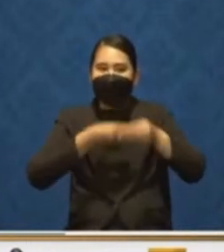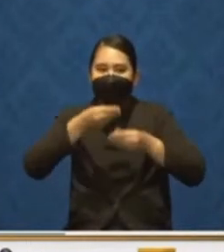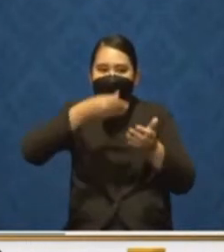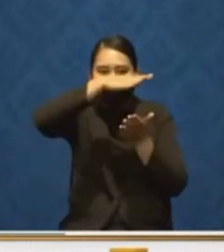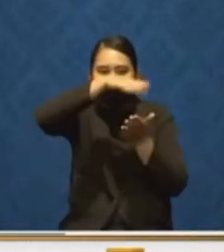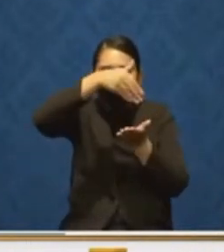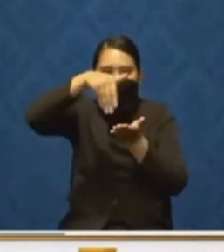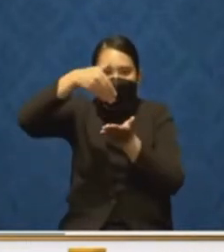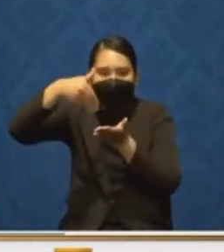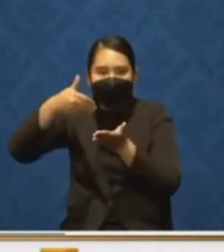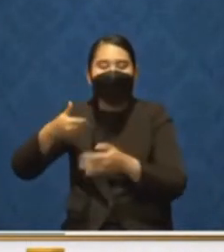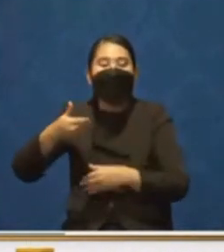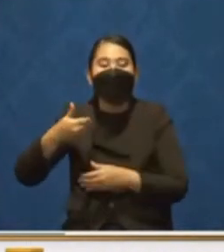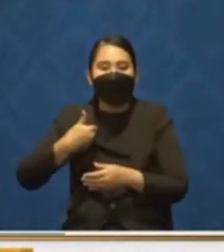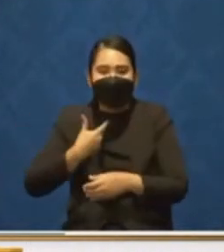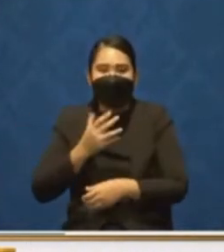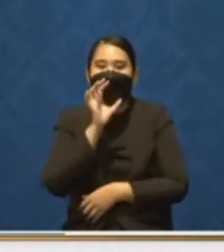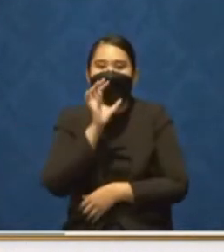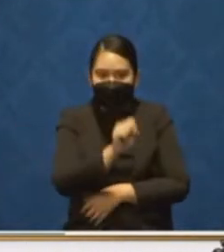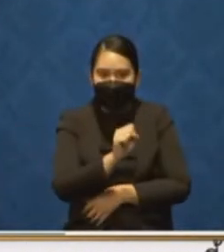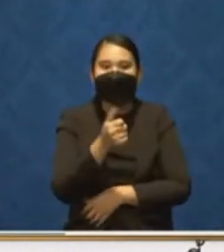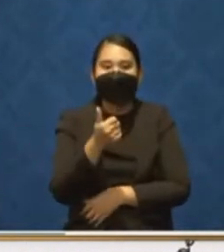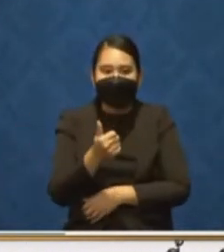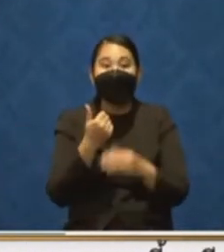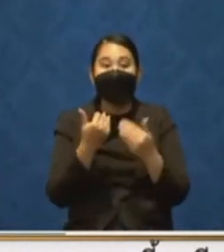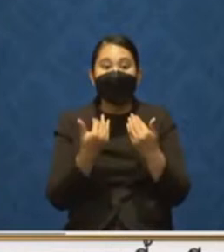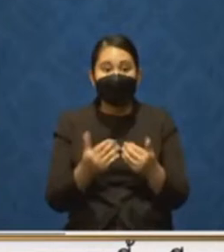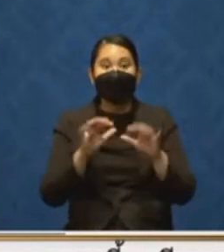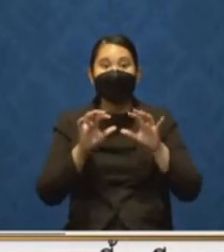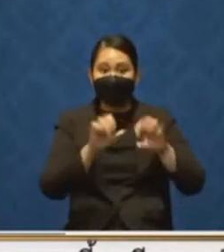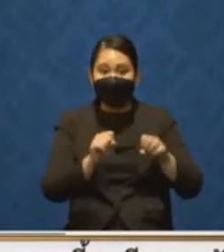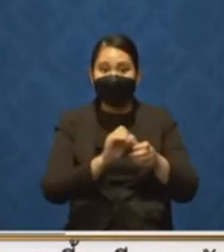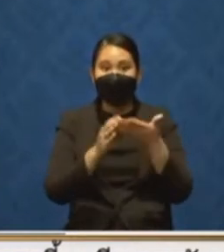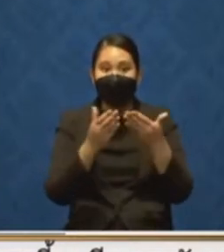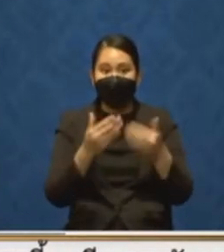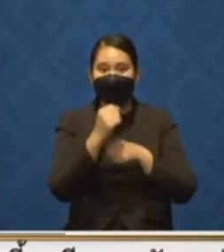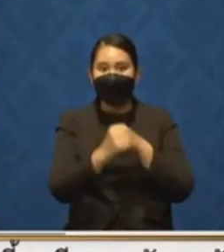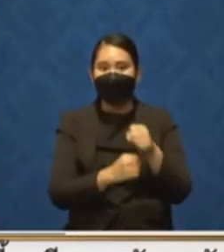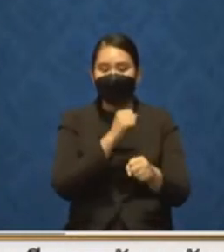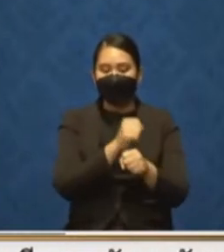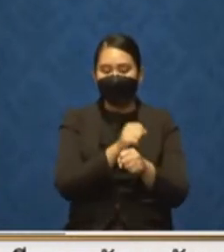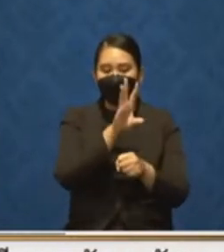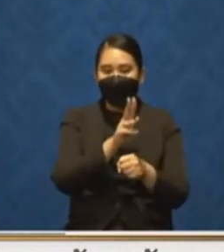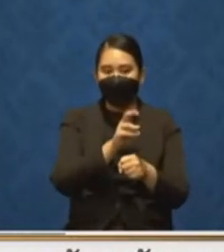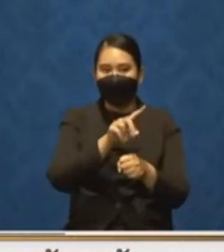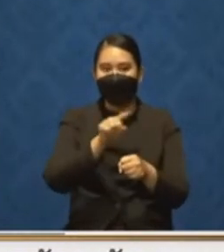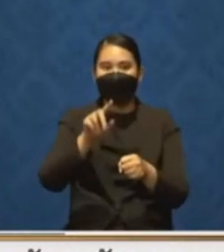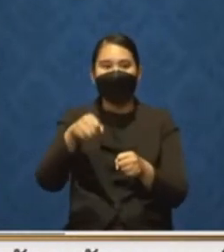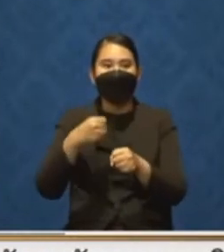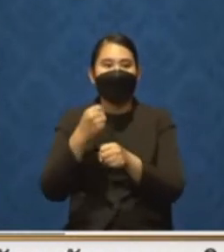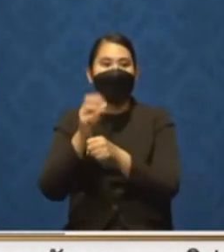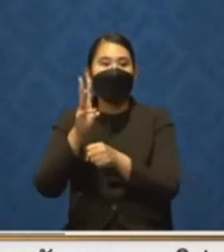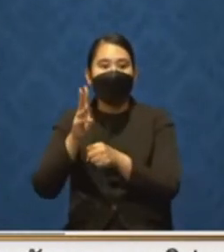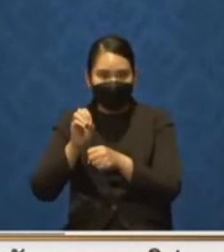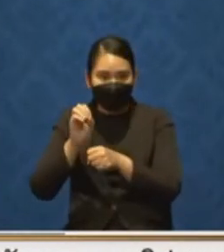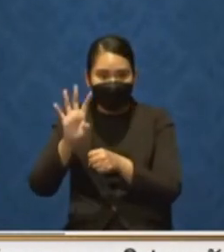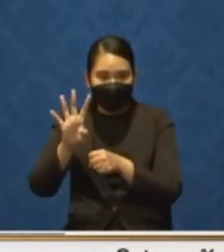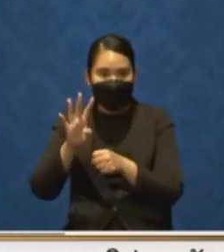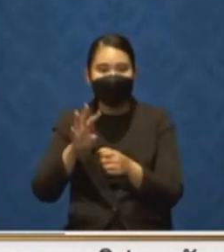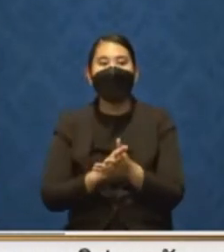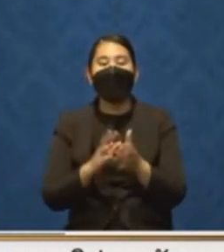ว่าด้วยราคาสินค้าและบริการไปแล้วตั้งกะ 6 2ถึง 64064คดี